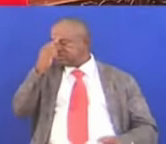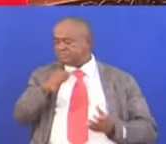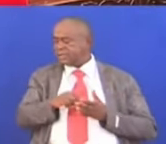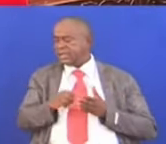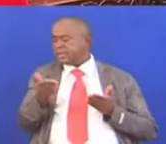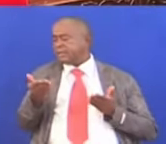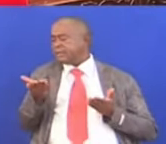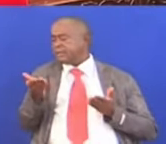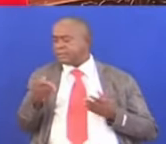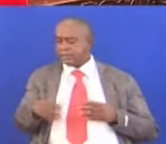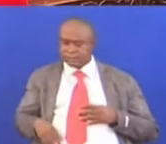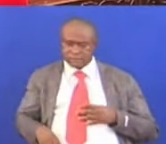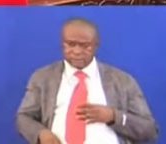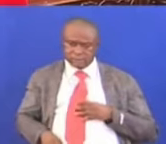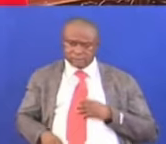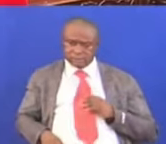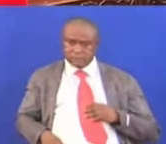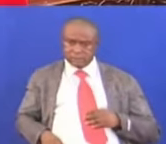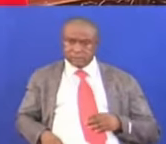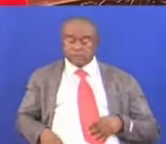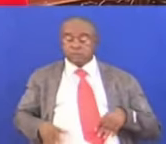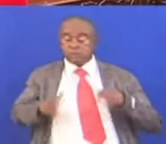implication implication